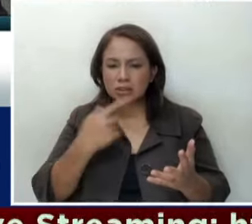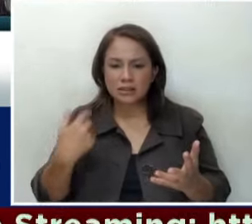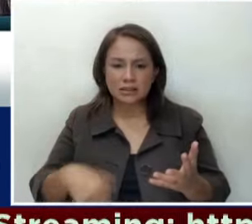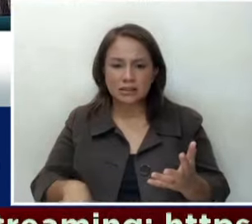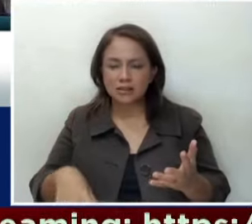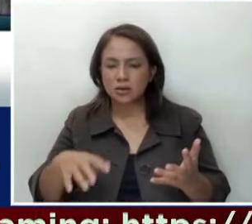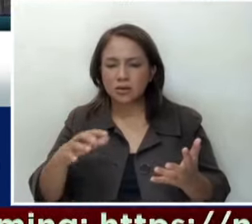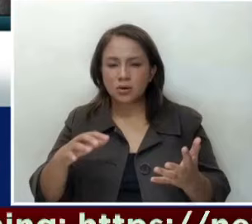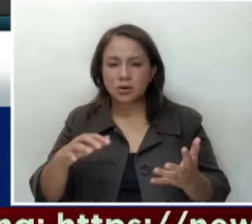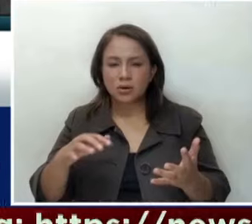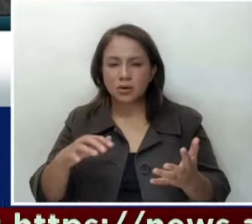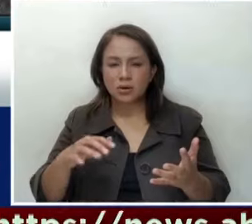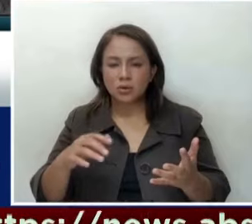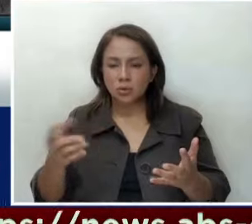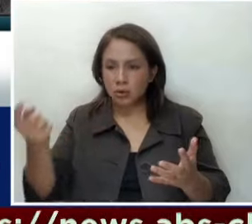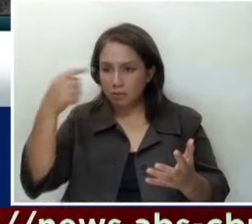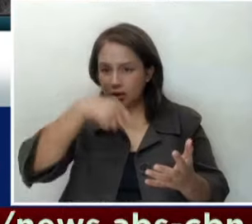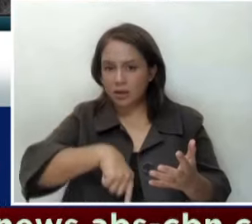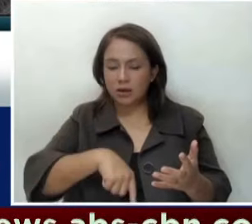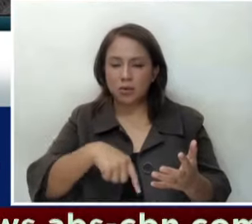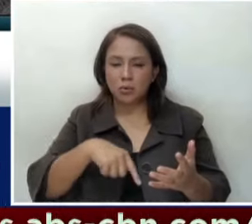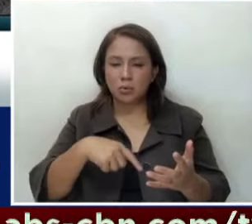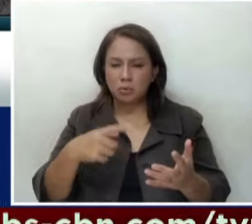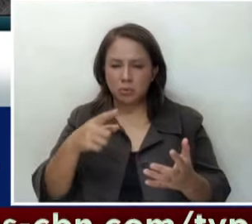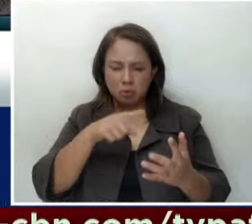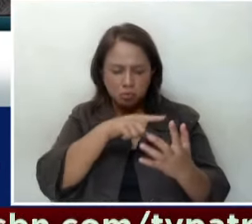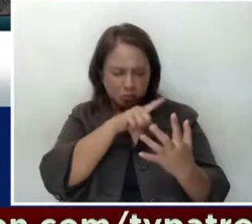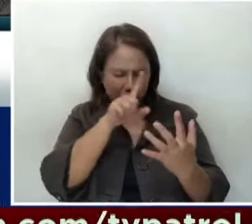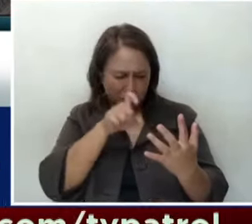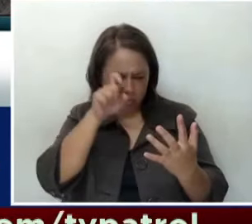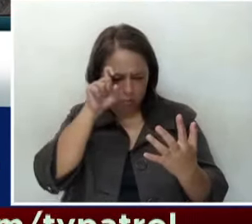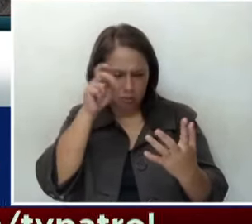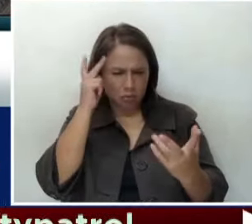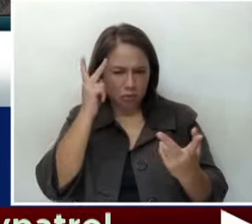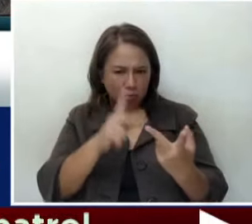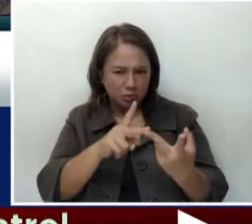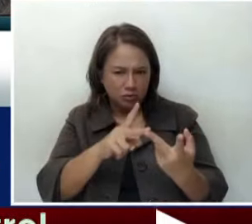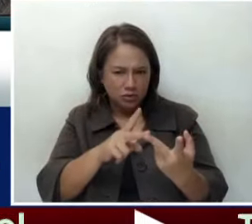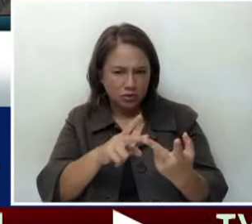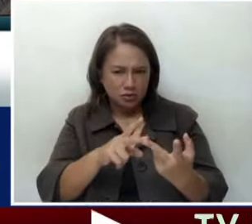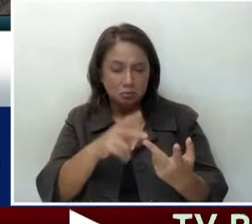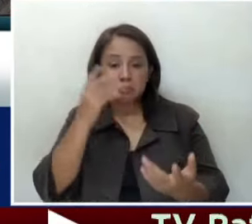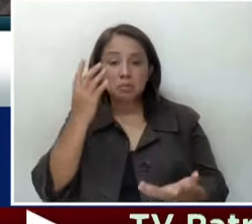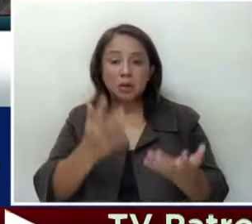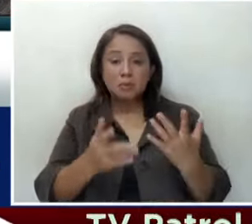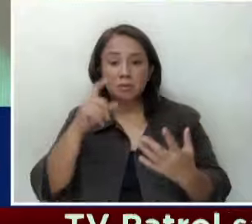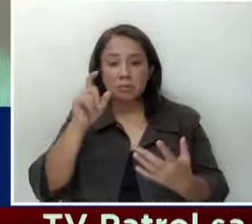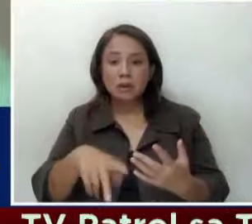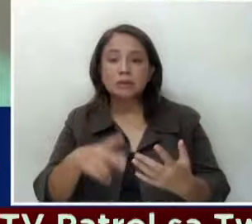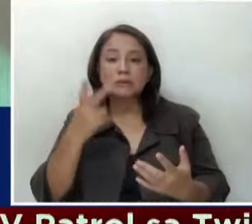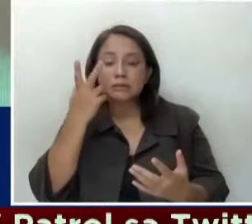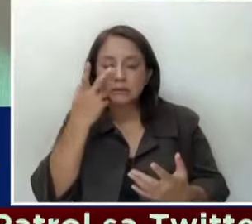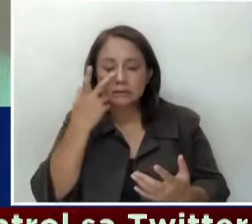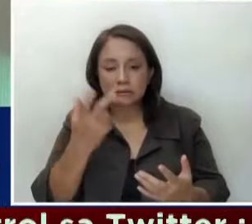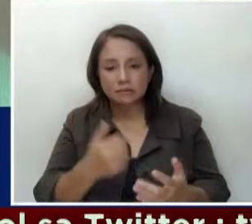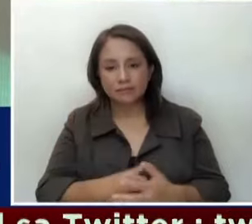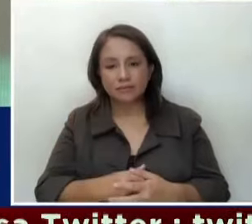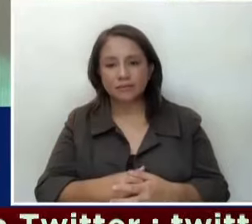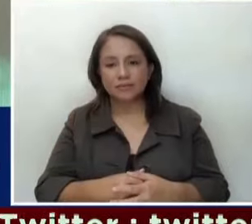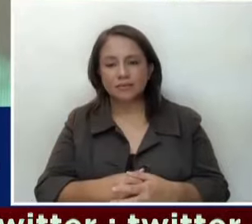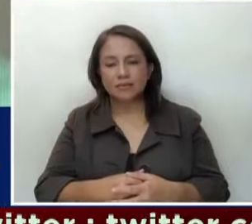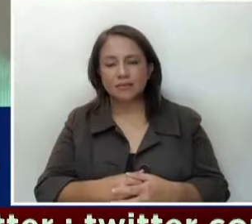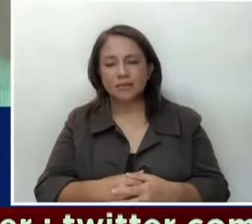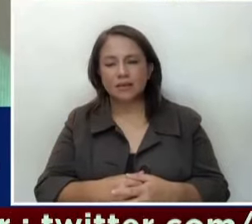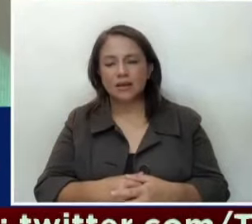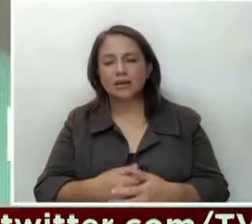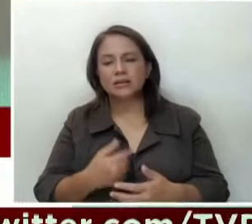Chinese who come here with questionable motives, then siguro dapat tingnan natin mabuti yan. Sagot